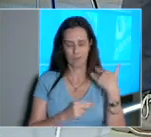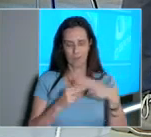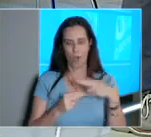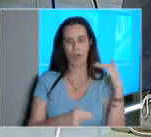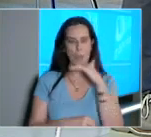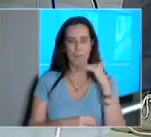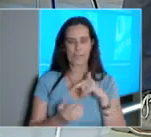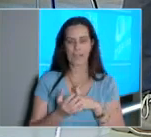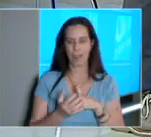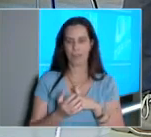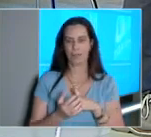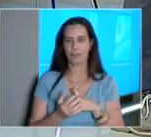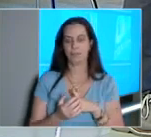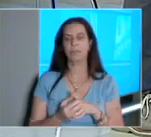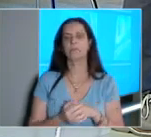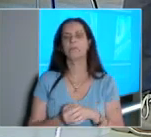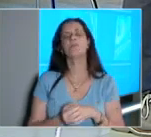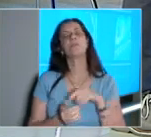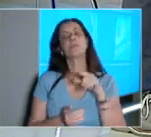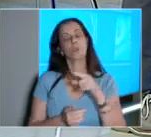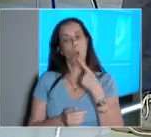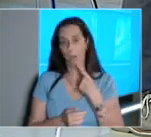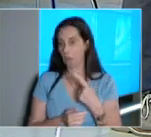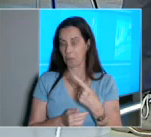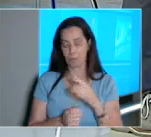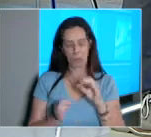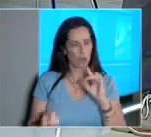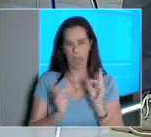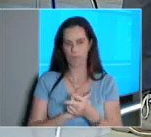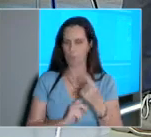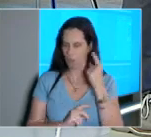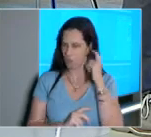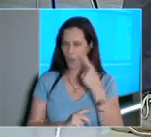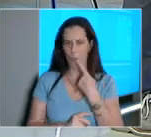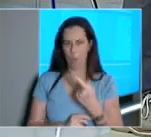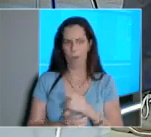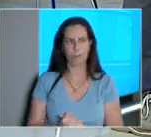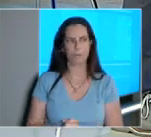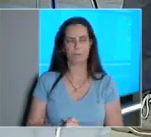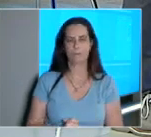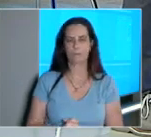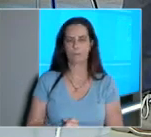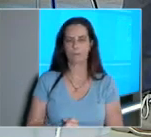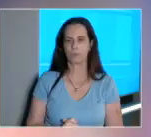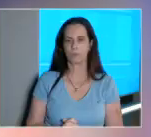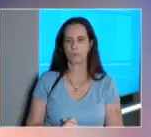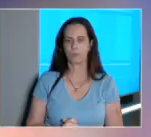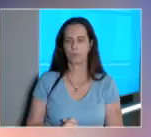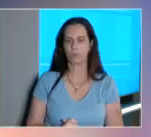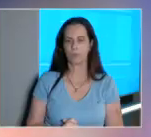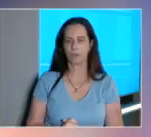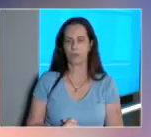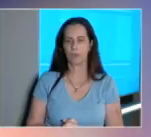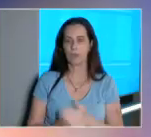במסיבה של האירוע של המפלגה שלו בישראל ביתנו, שם הוא אמר בדיוק הפוך, בוא נשמע מה הוא אמר אז באירוע שלו.